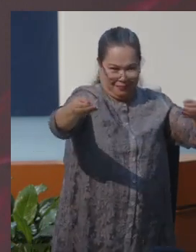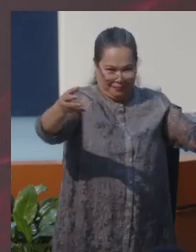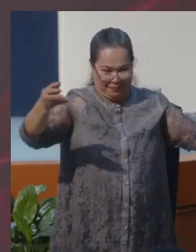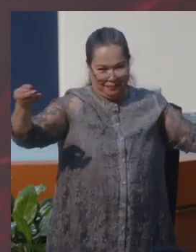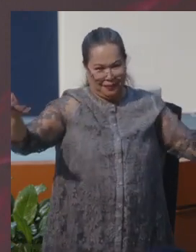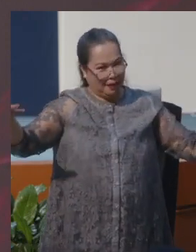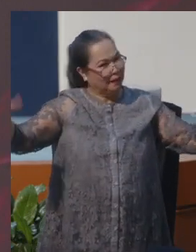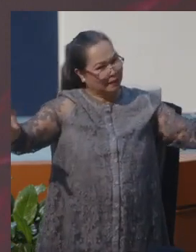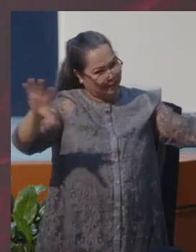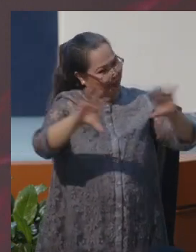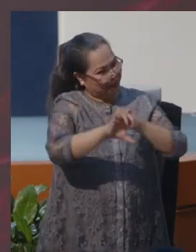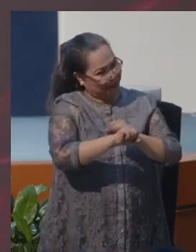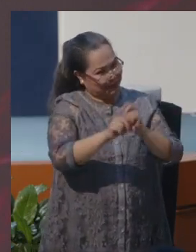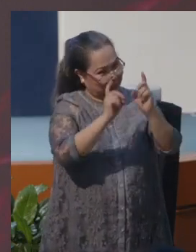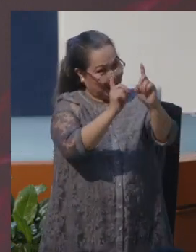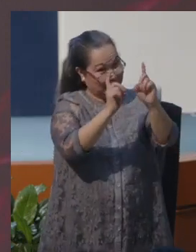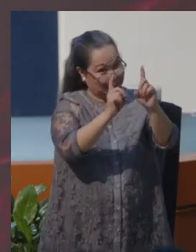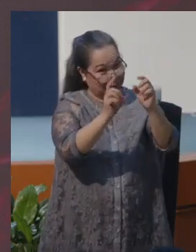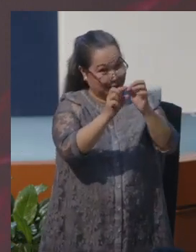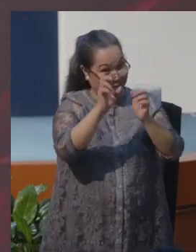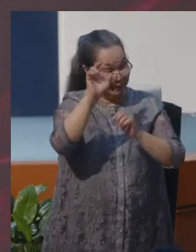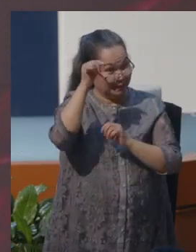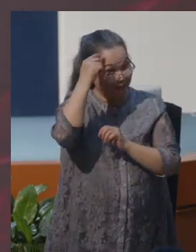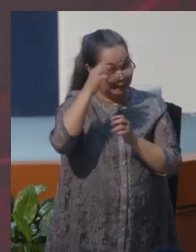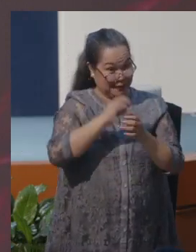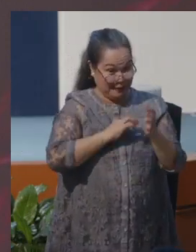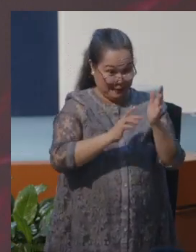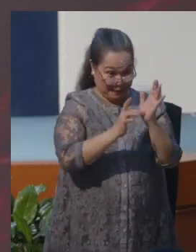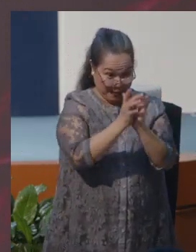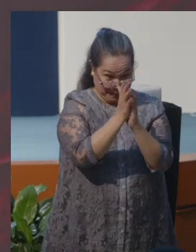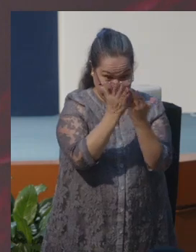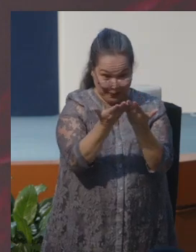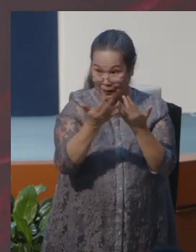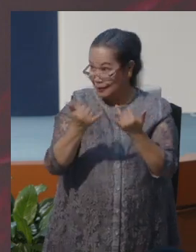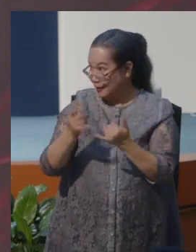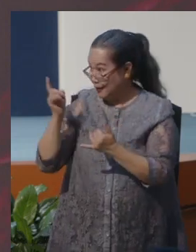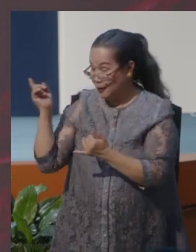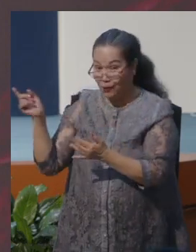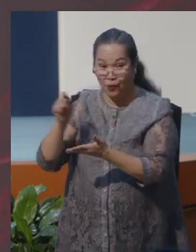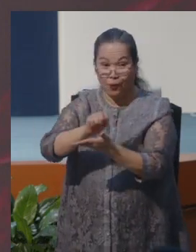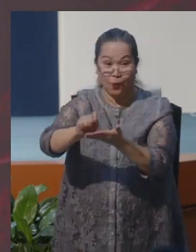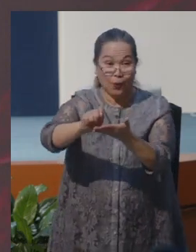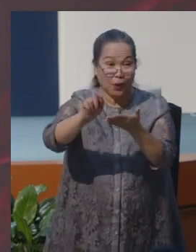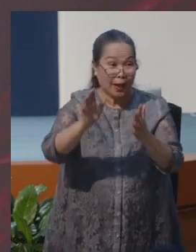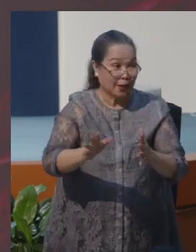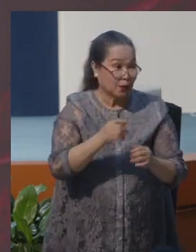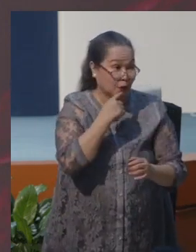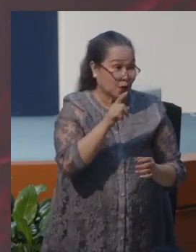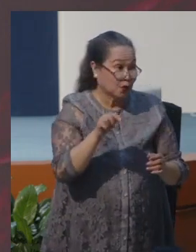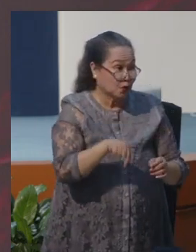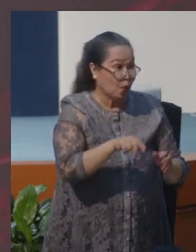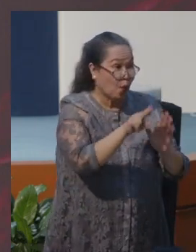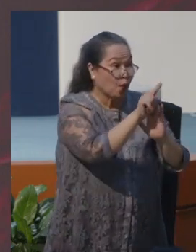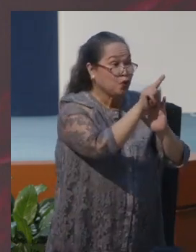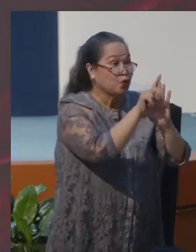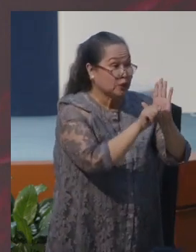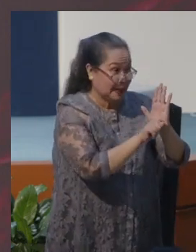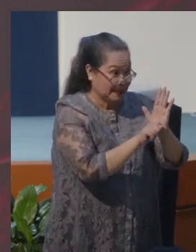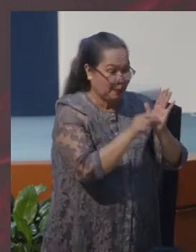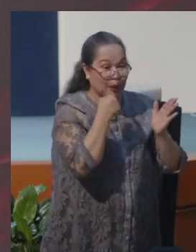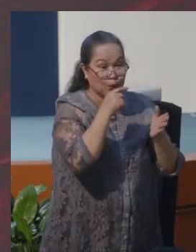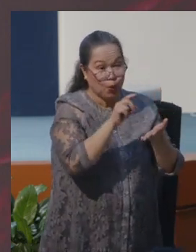kanilang doktrina at sa ating Biblia ngayon, sila po ang writers ng lahat ng New Testament